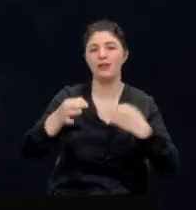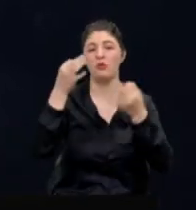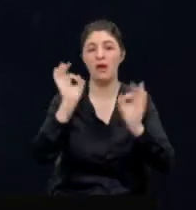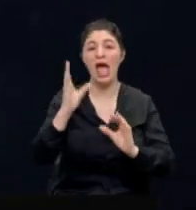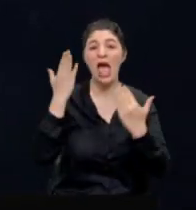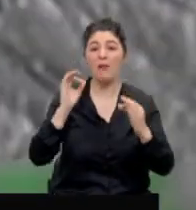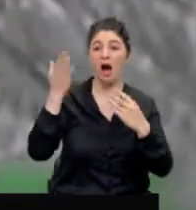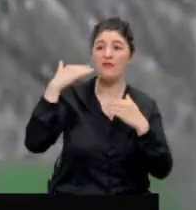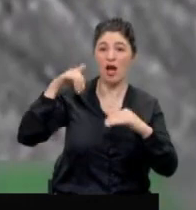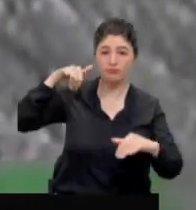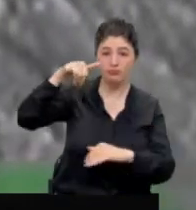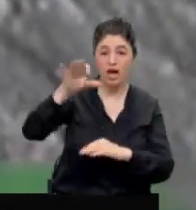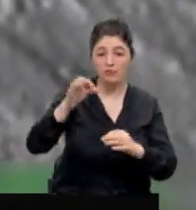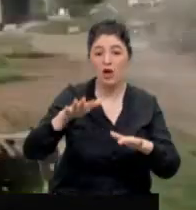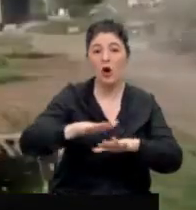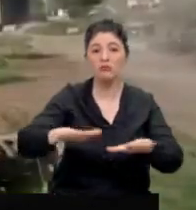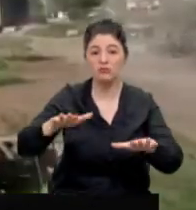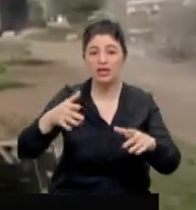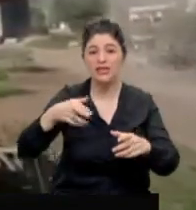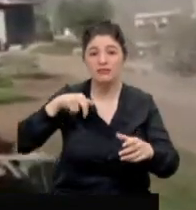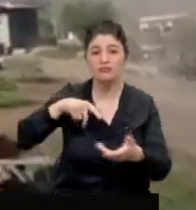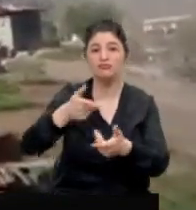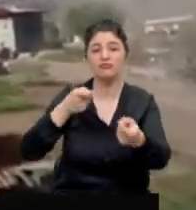Hem havadan hem karadan sürüyor operasyon.